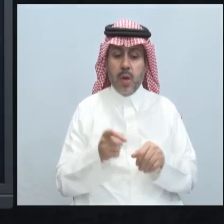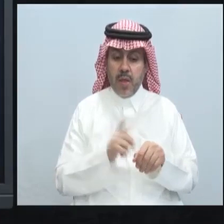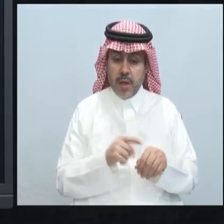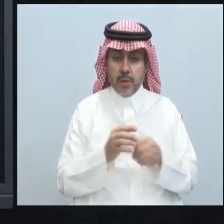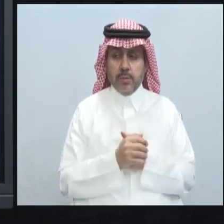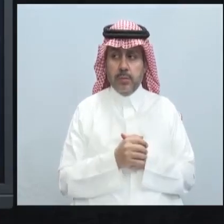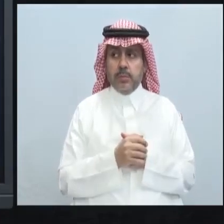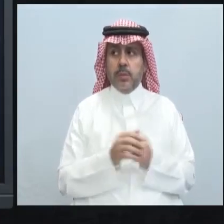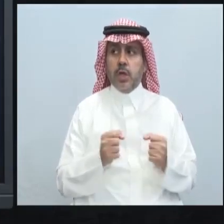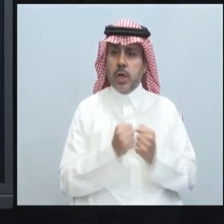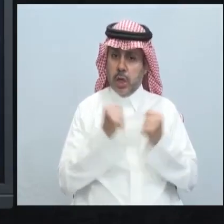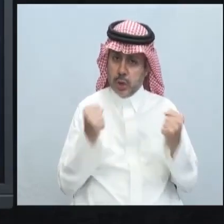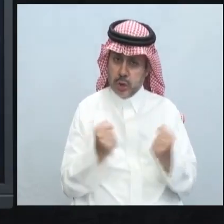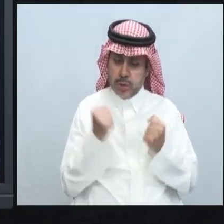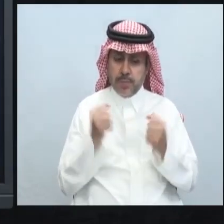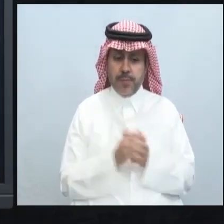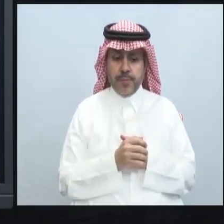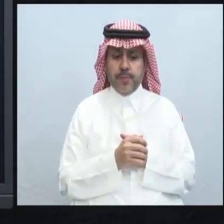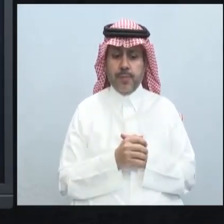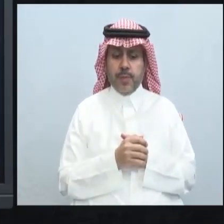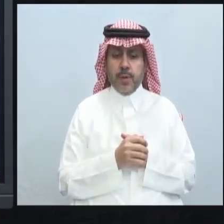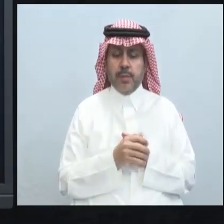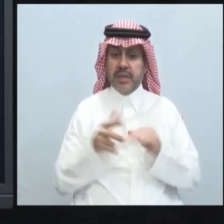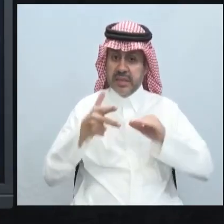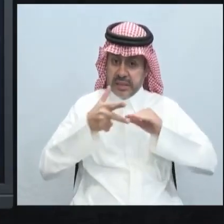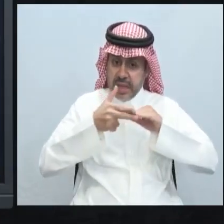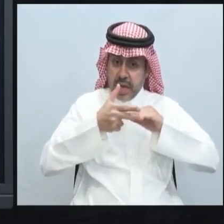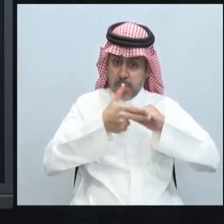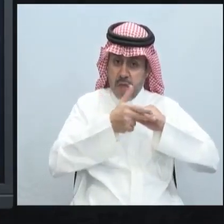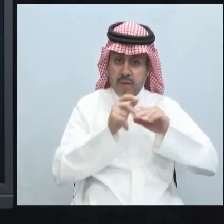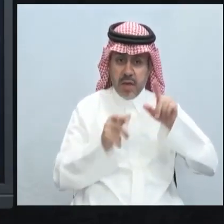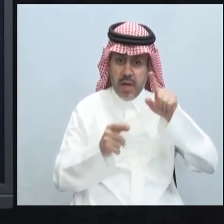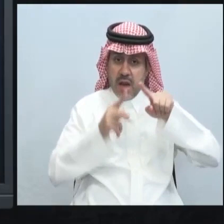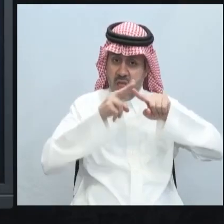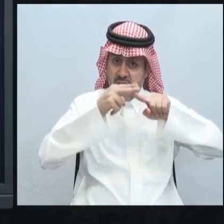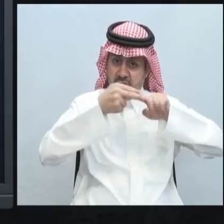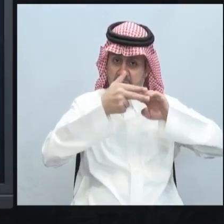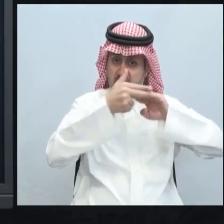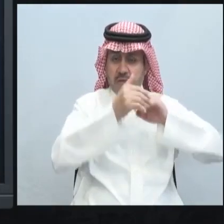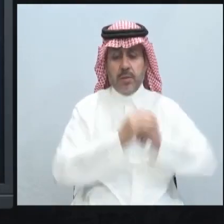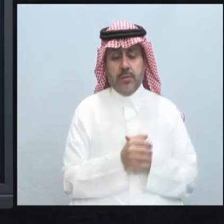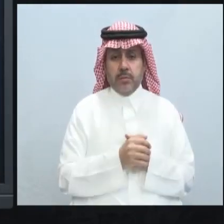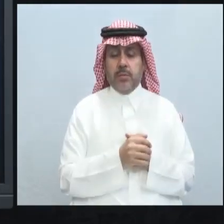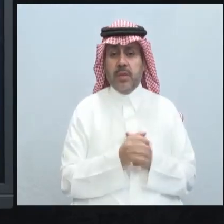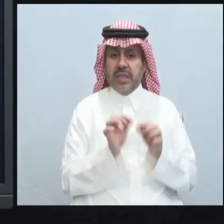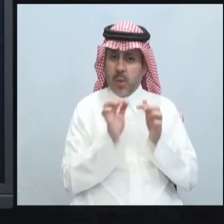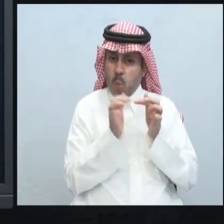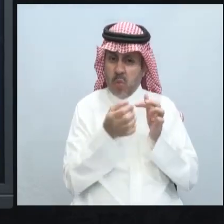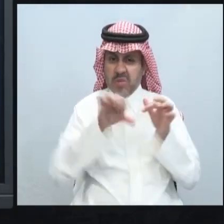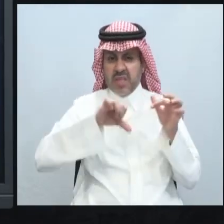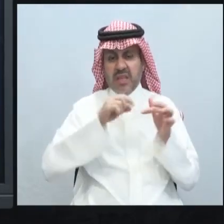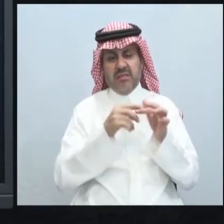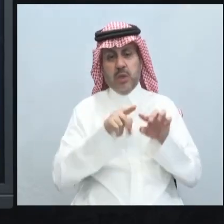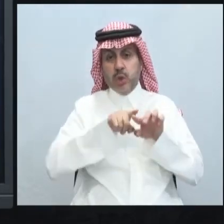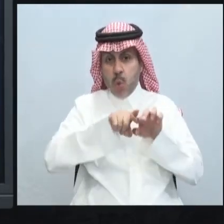ابنائي نحرص بارك الله فيكم على تقليل ماذا الاظافر حتى لا تمتلئ بالاوساخ